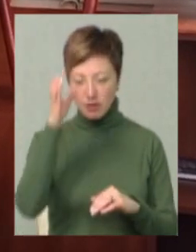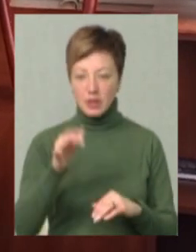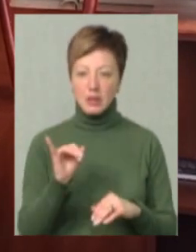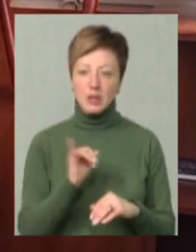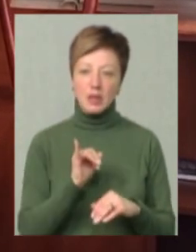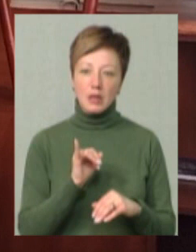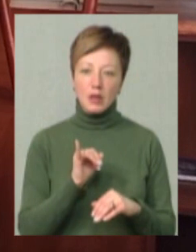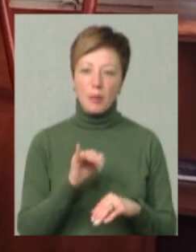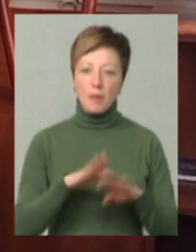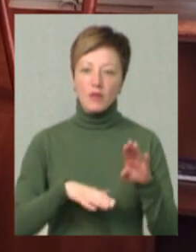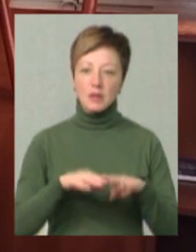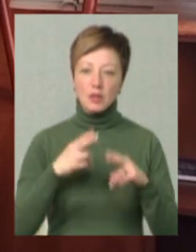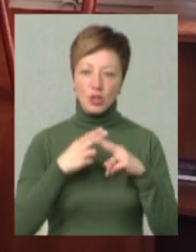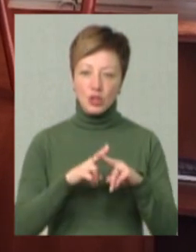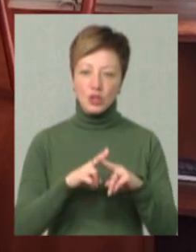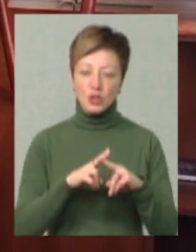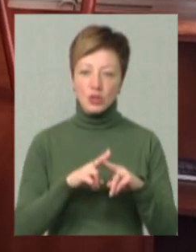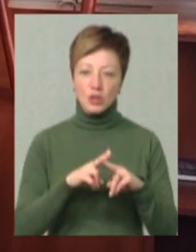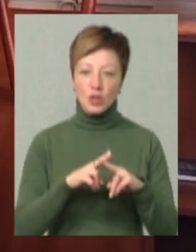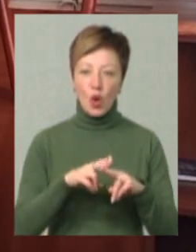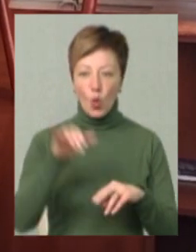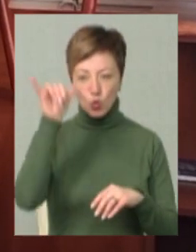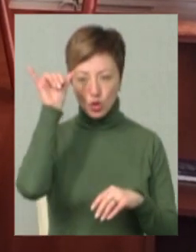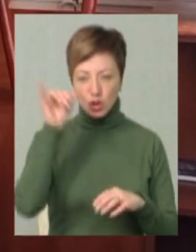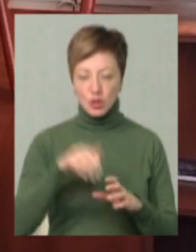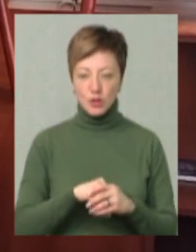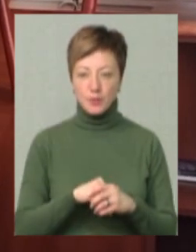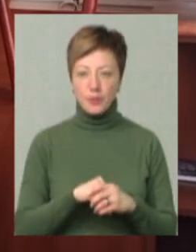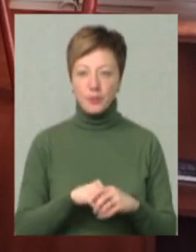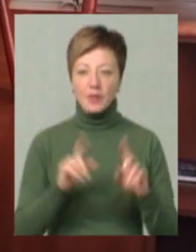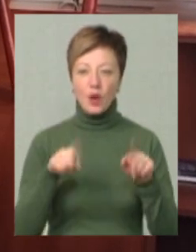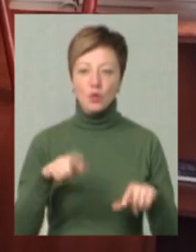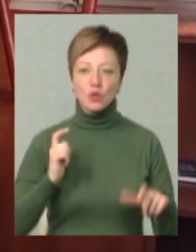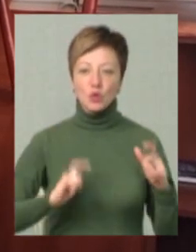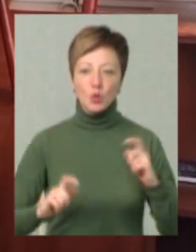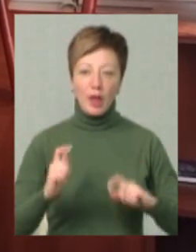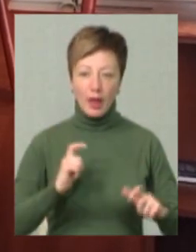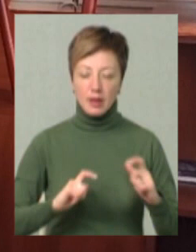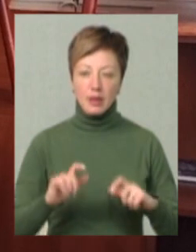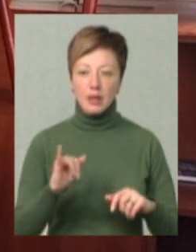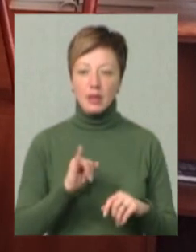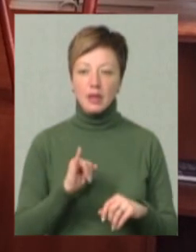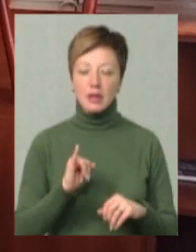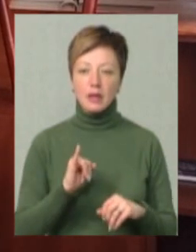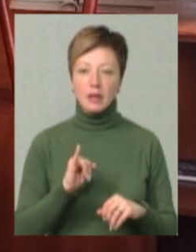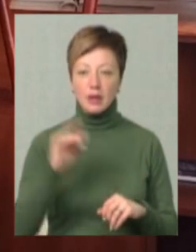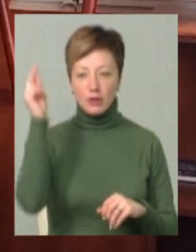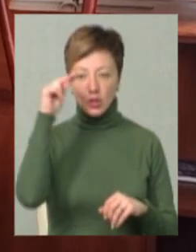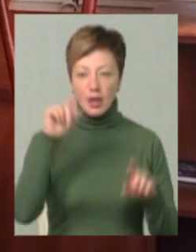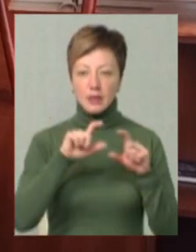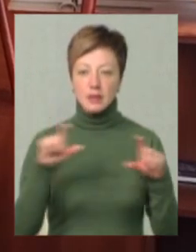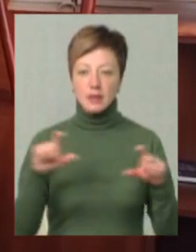та професійно-технічних училищ. Також студенти і навчальних